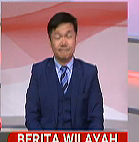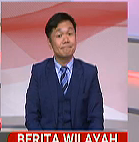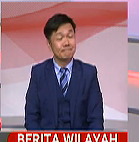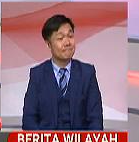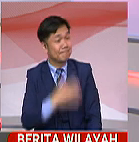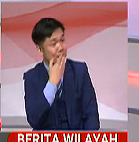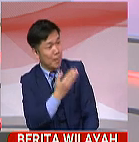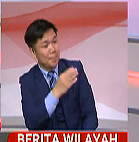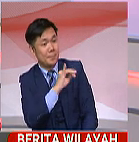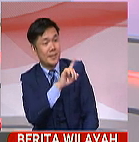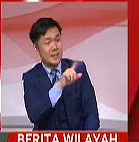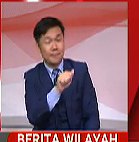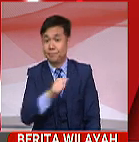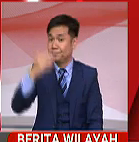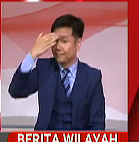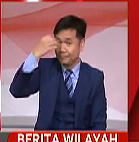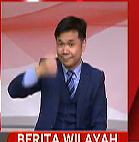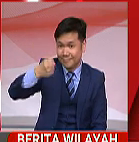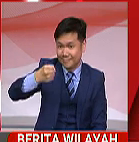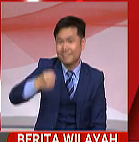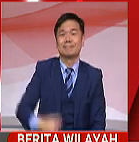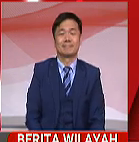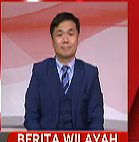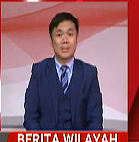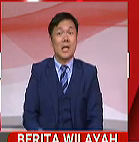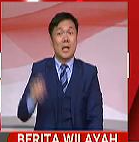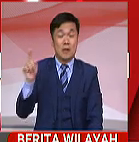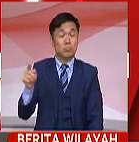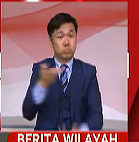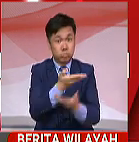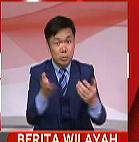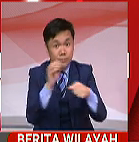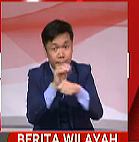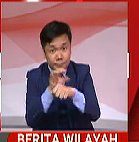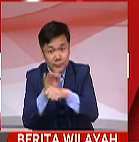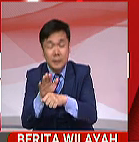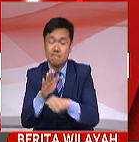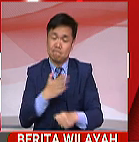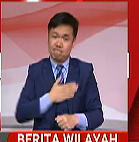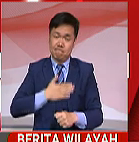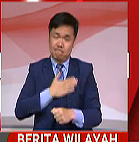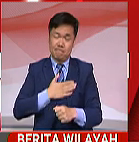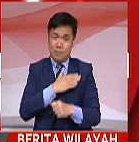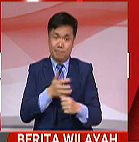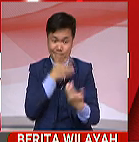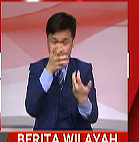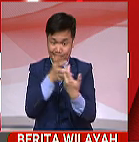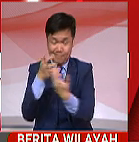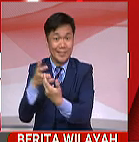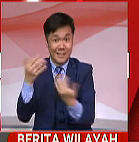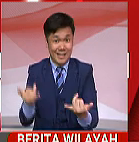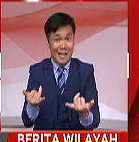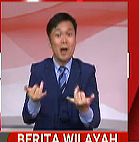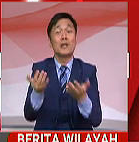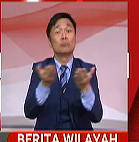Baik Miza, terima kasih. Assalamualaikum dan salam sejahtera. Masyarakat dinasihatkan untuk mengadaptasi diri dengan kemudahan digital.